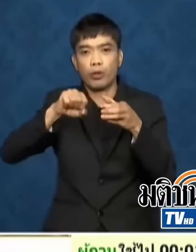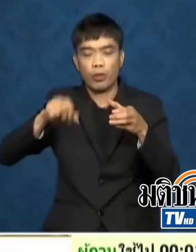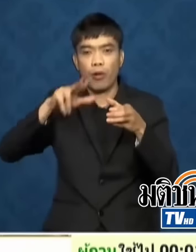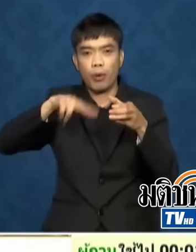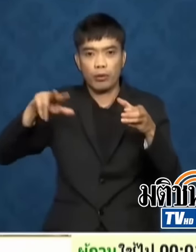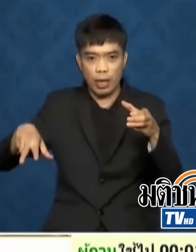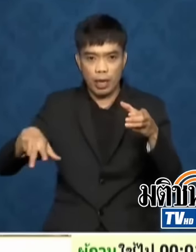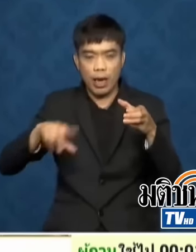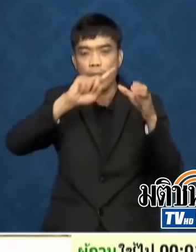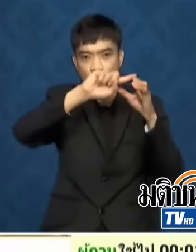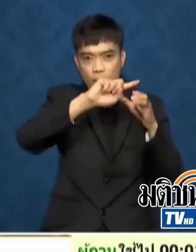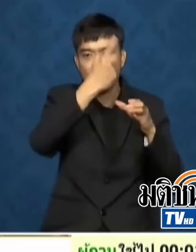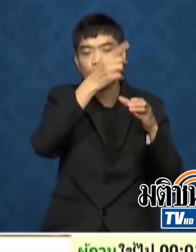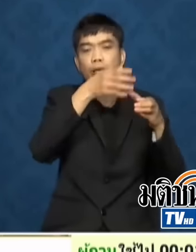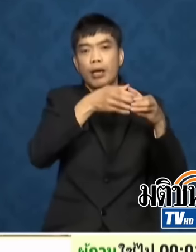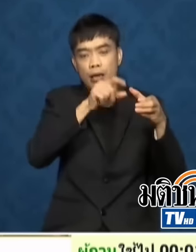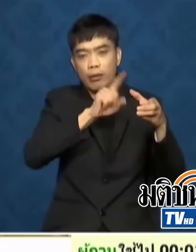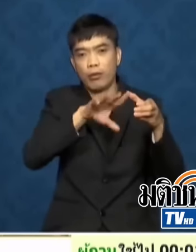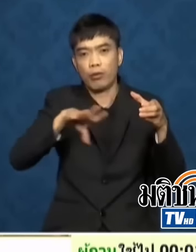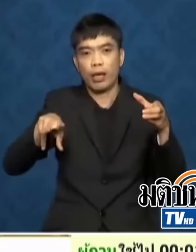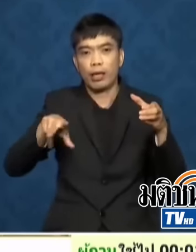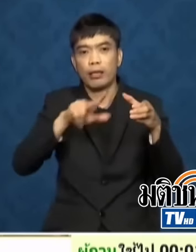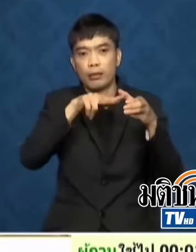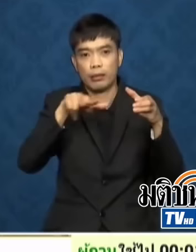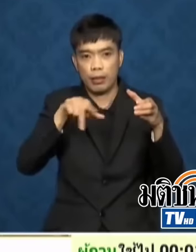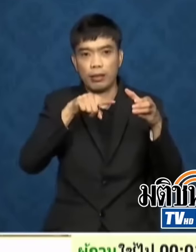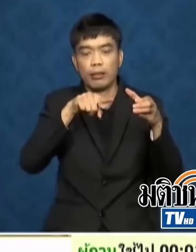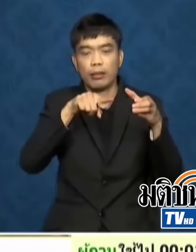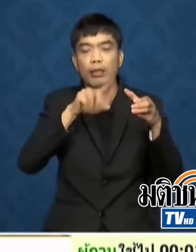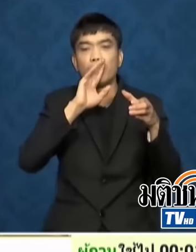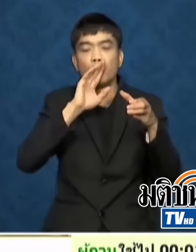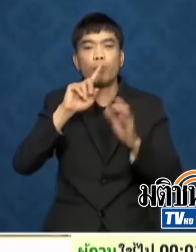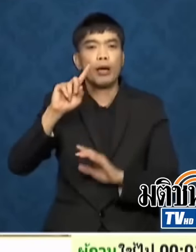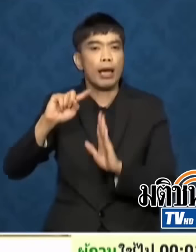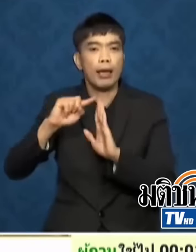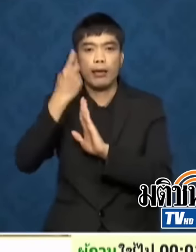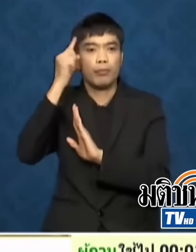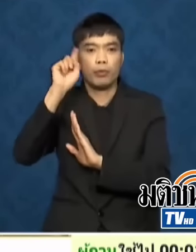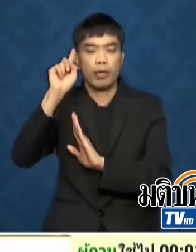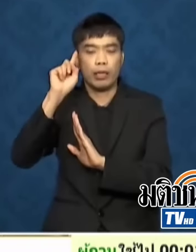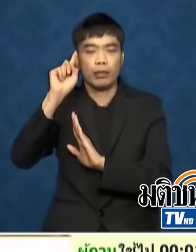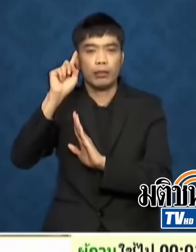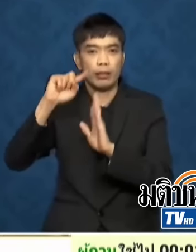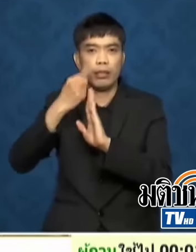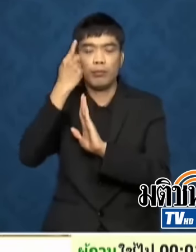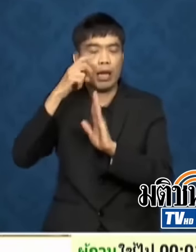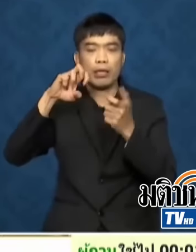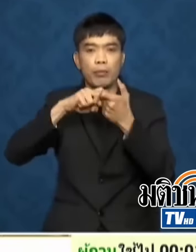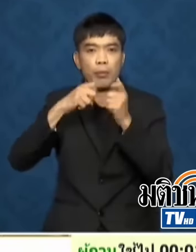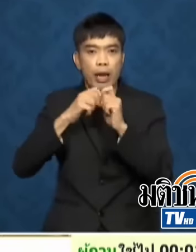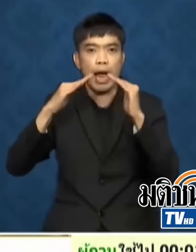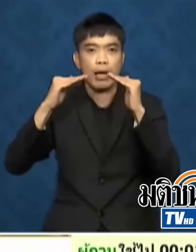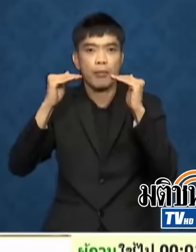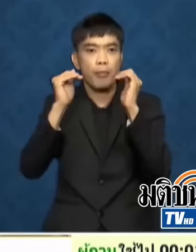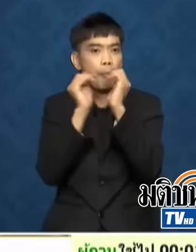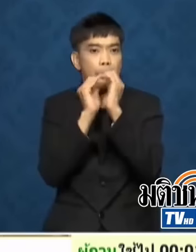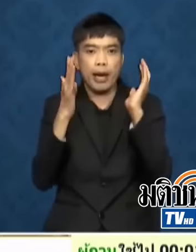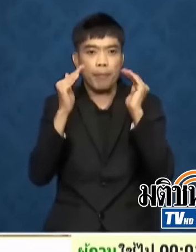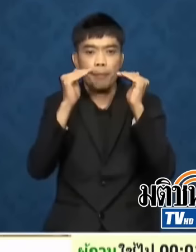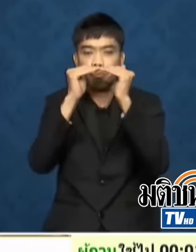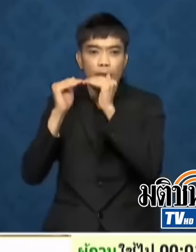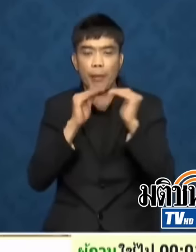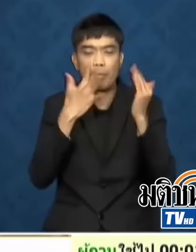คการเมืองที่ต้นสังกัดนะครับซึ่งทั้งหมดที่เกิดขึ้นจากความอยุติธรรมเหล่านั้นนะครับมันเป็นผลสืบเนื่องมาจ